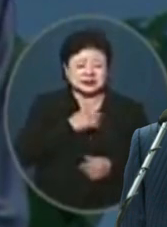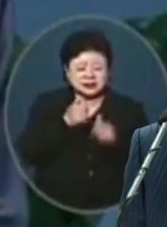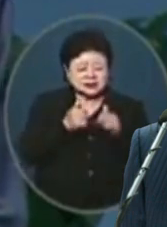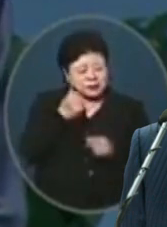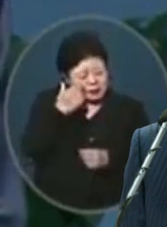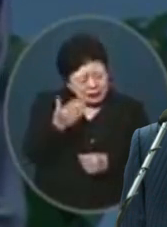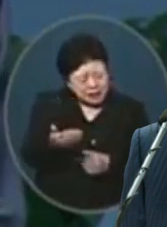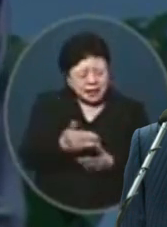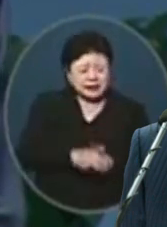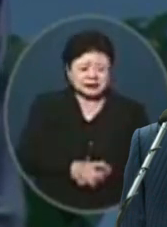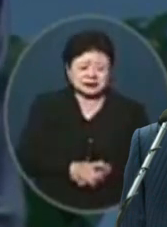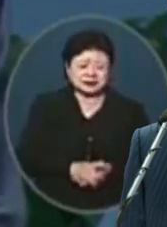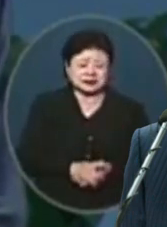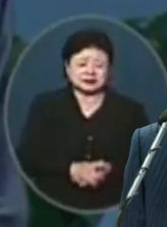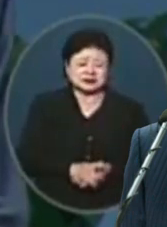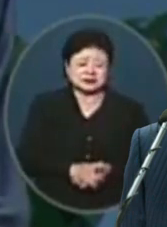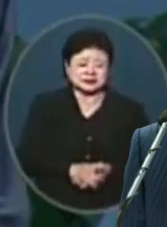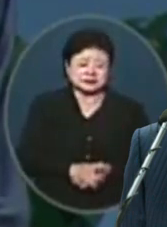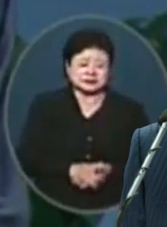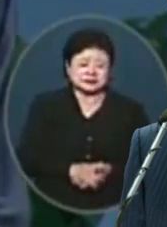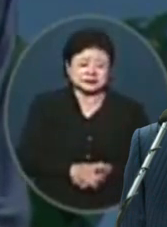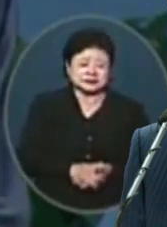시험하시는 것입니까?